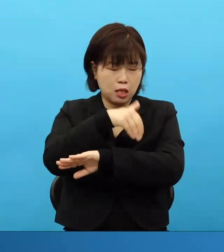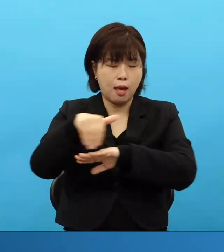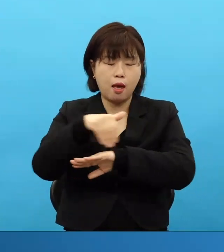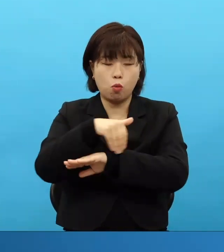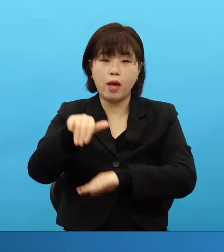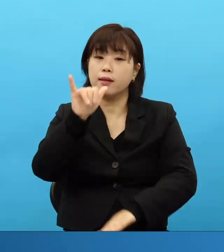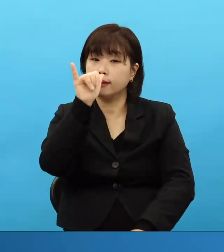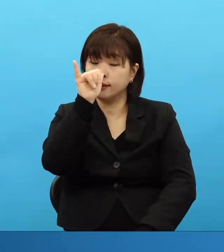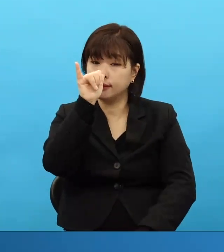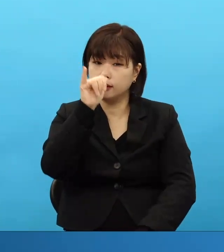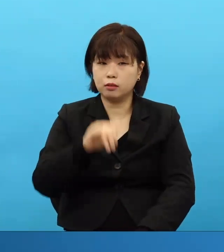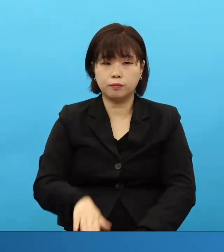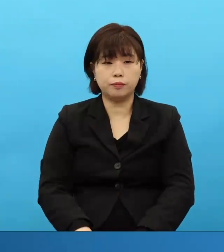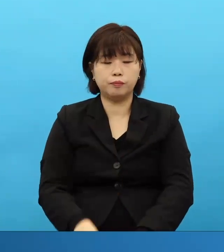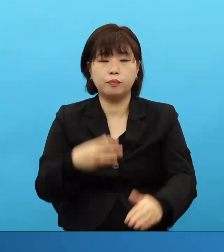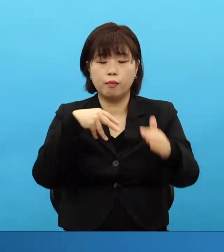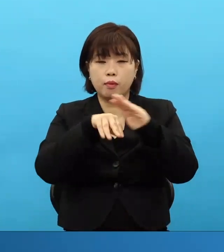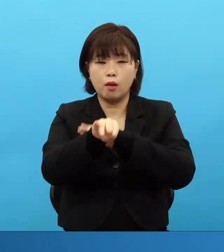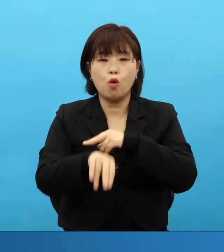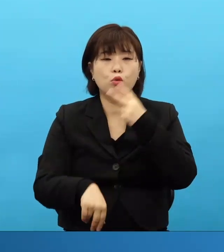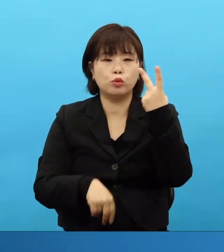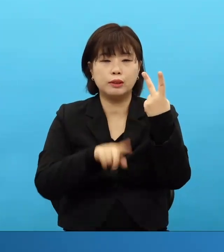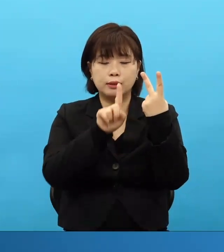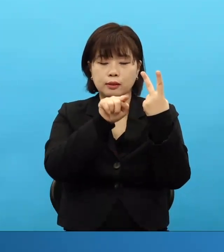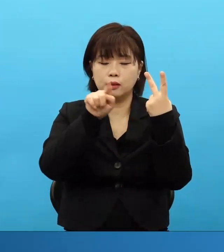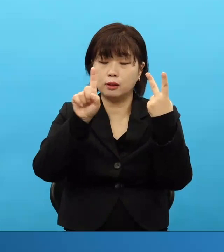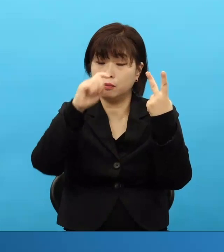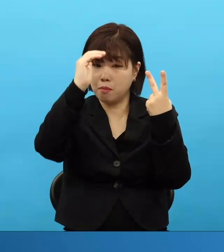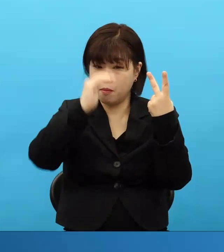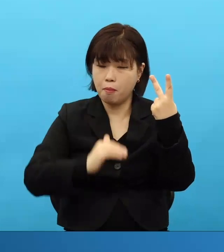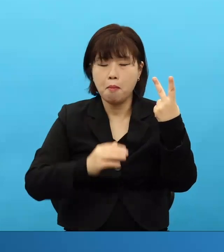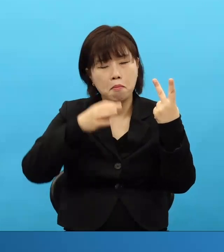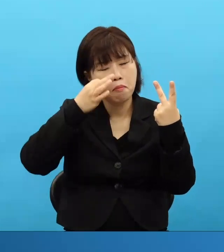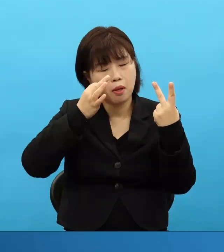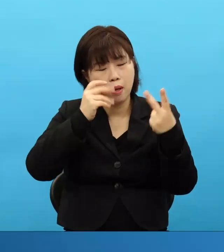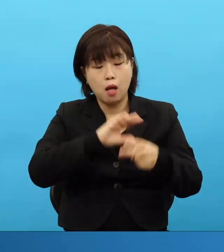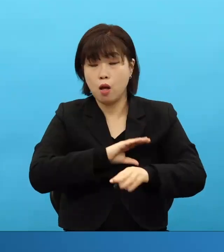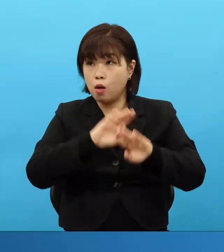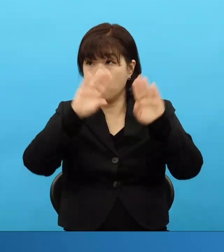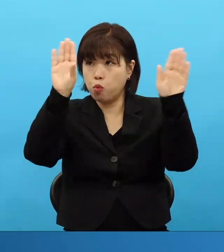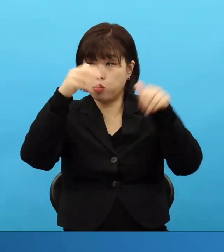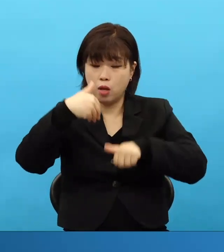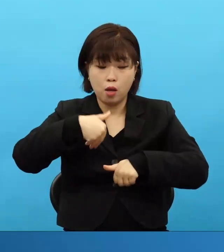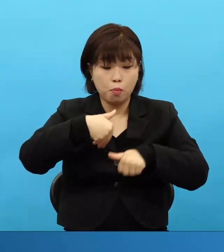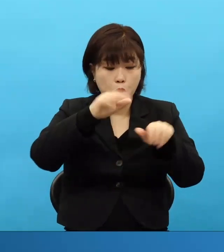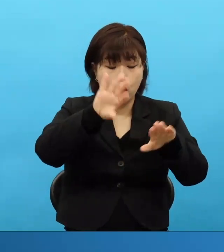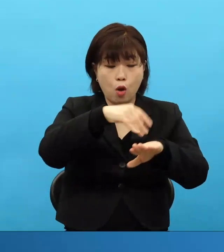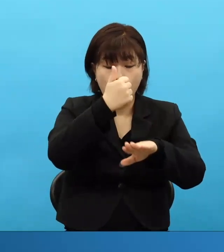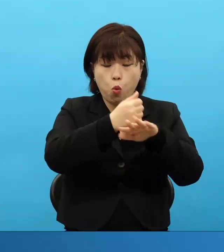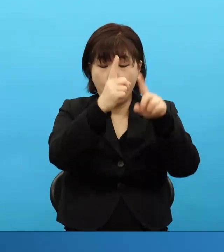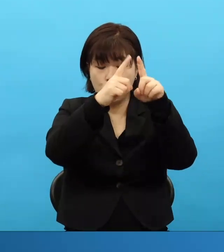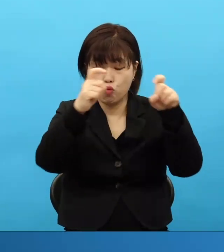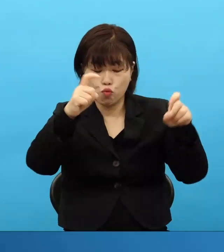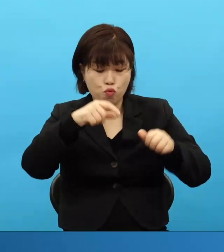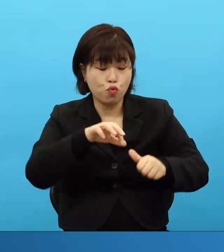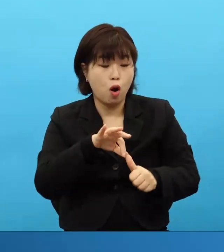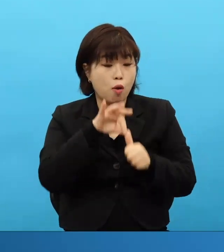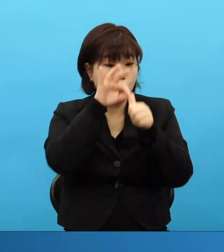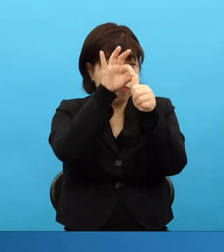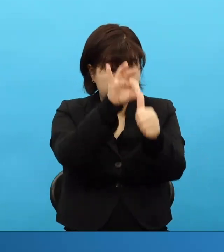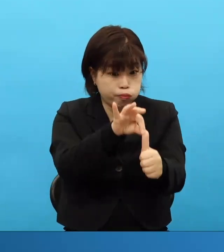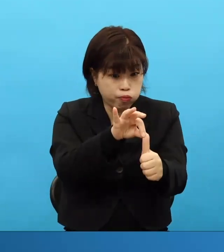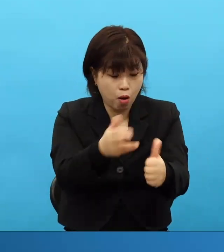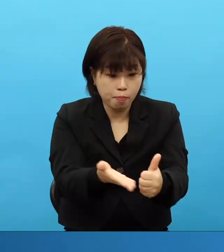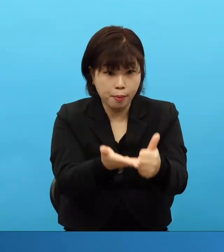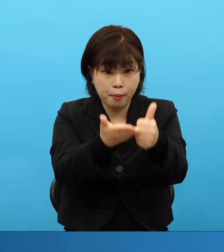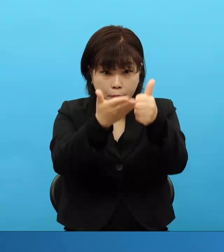Exodus 2. 그런데 이 사람이 이걸 할 것이라고는 아무도 생각 But no 못했어요. one ever imagined that that person